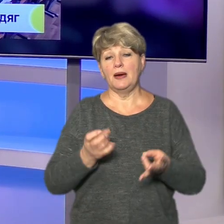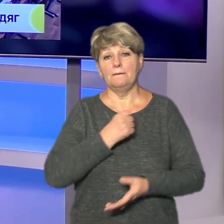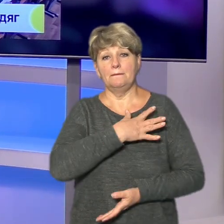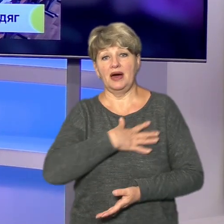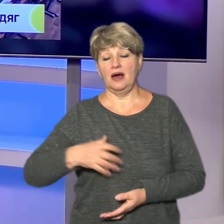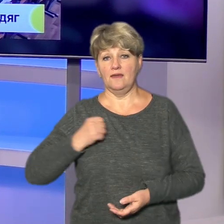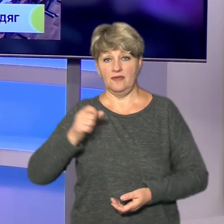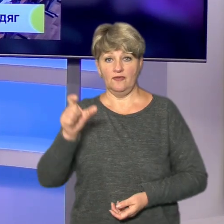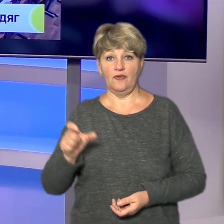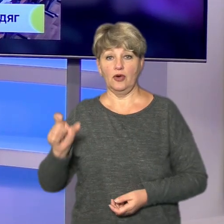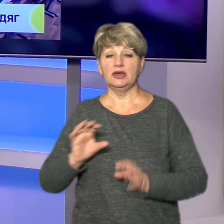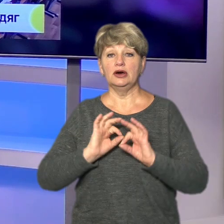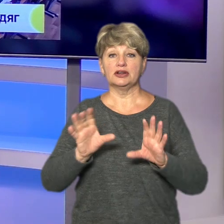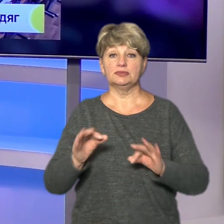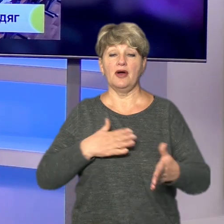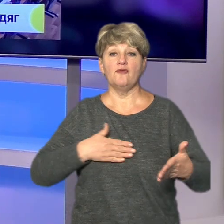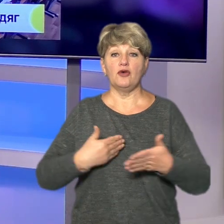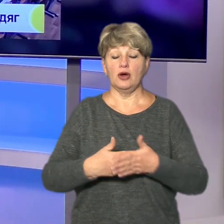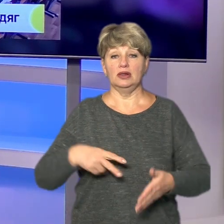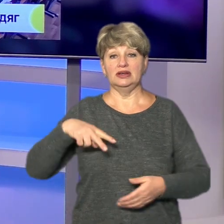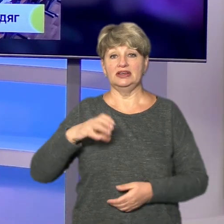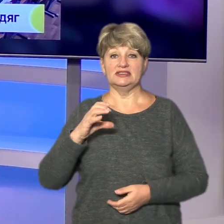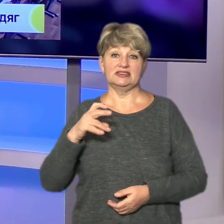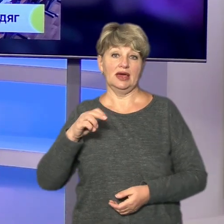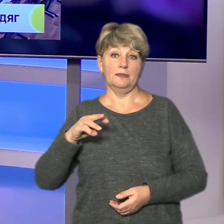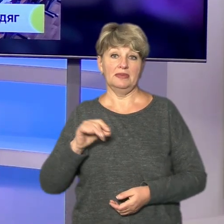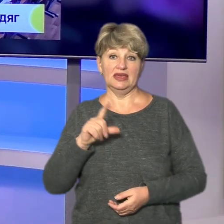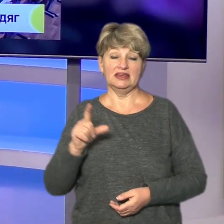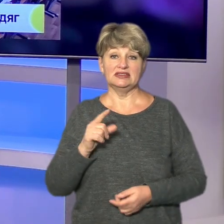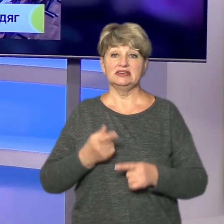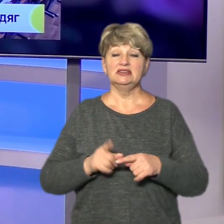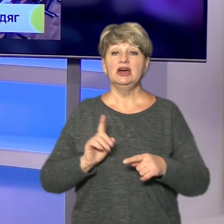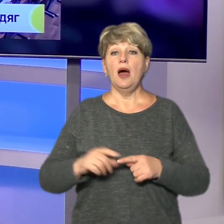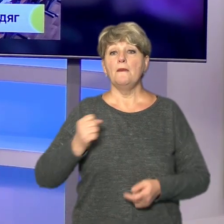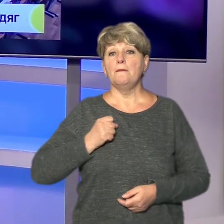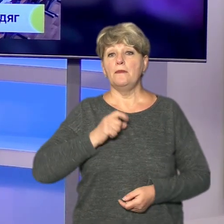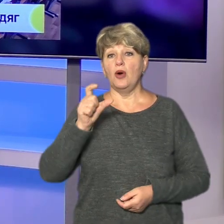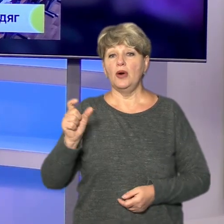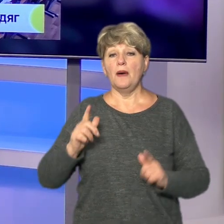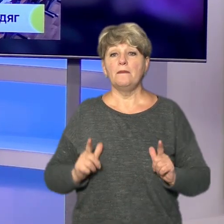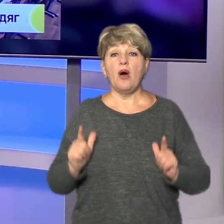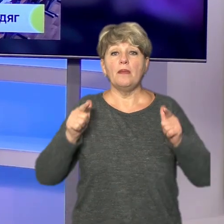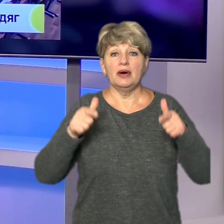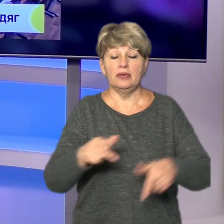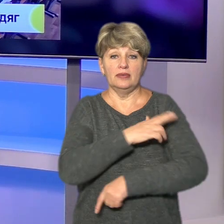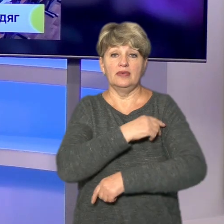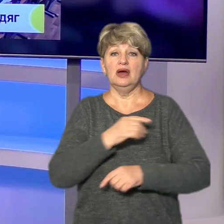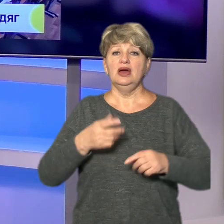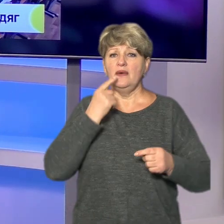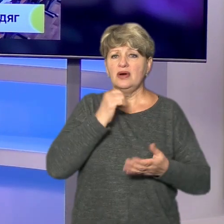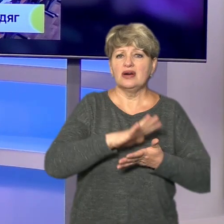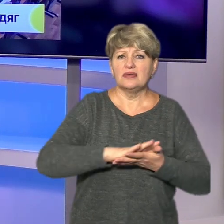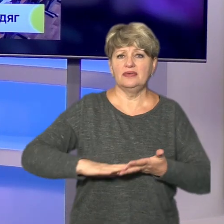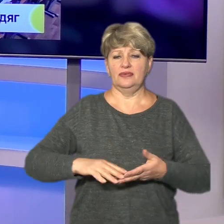розповіла волонтерка нашого батальйону Лариса самис по часи до медзакладів бійці потрапляють у закривавленій обгорілій